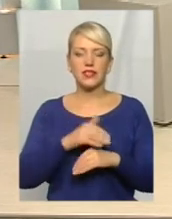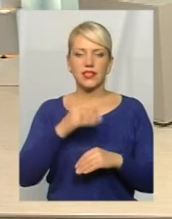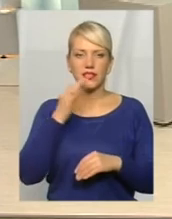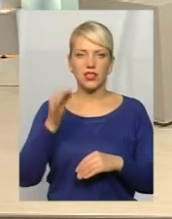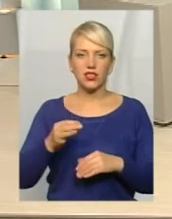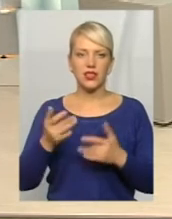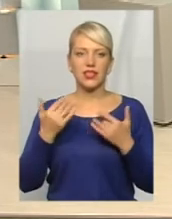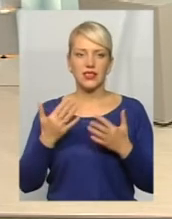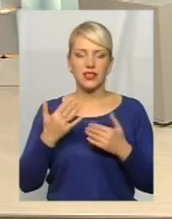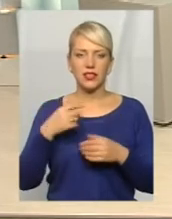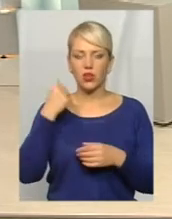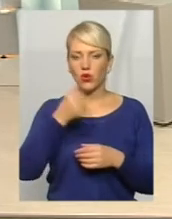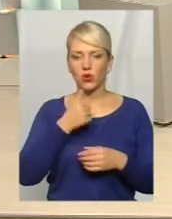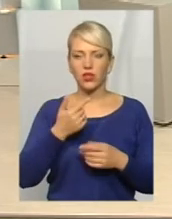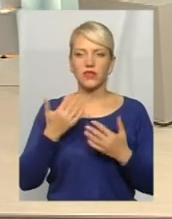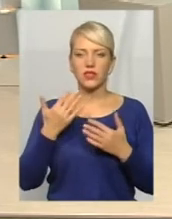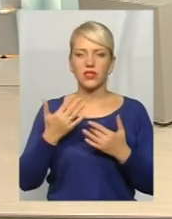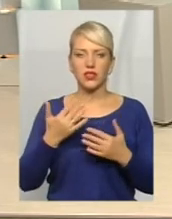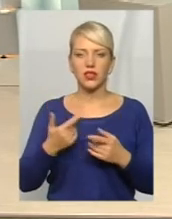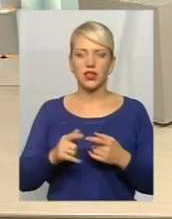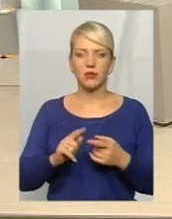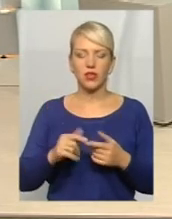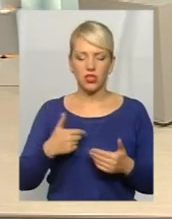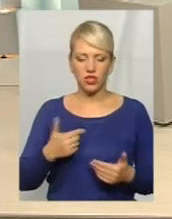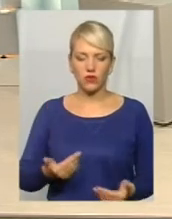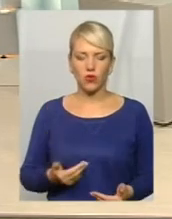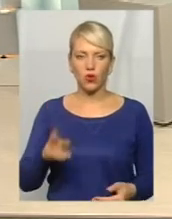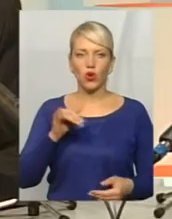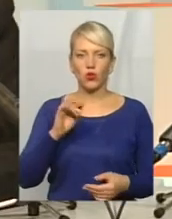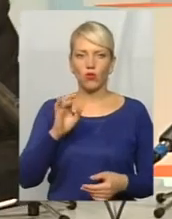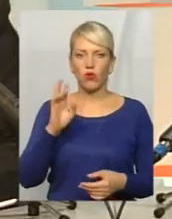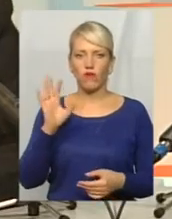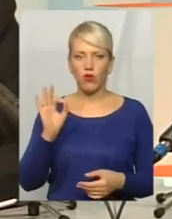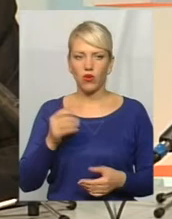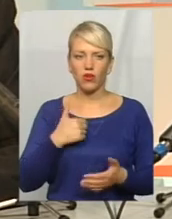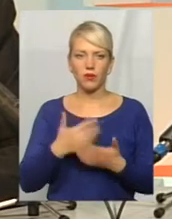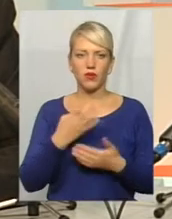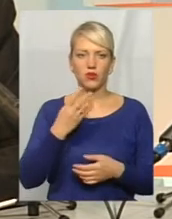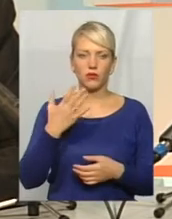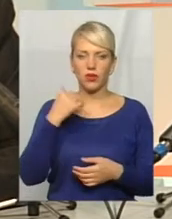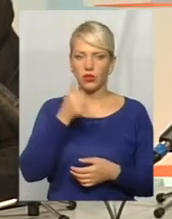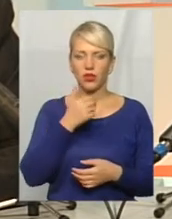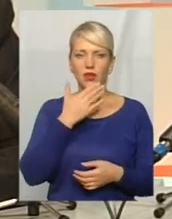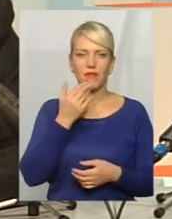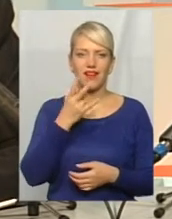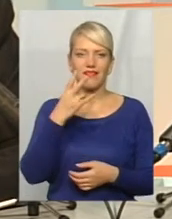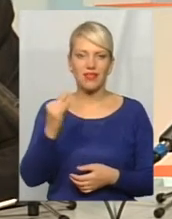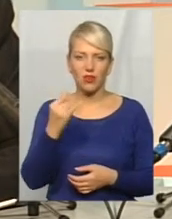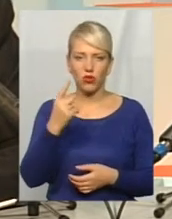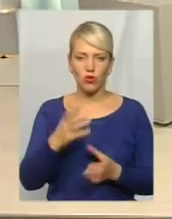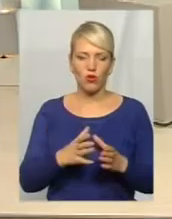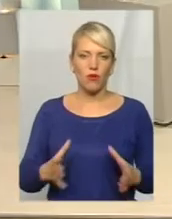за стільки років, скільки існує вже мікрорайон Дубово, це років приблизно 45, немає жодного